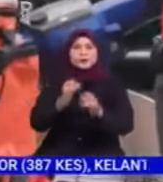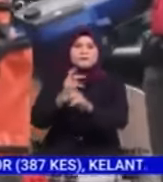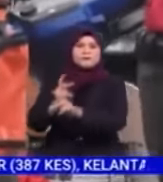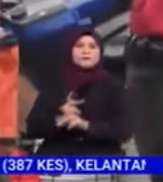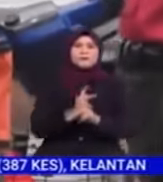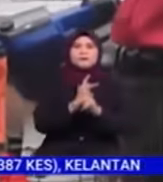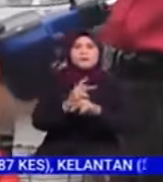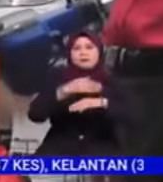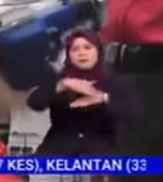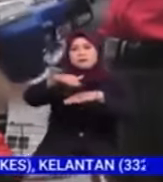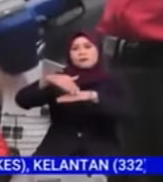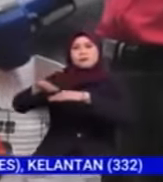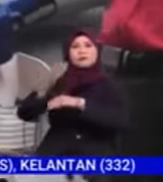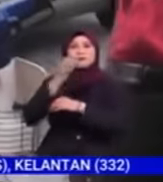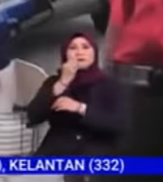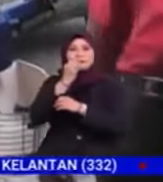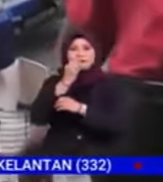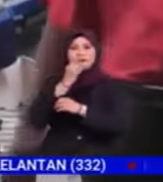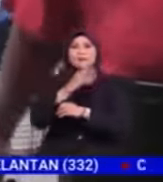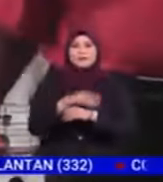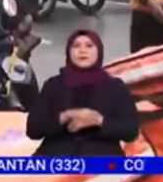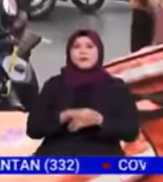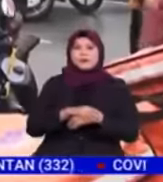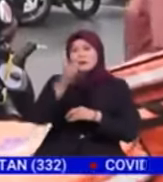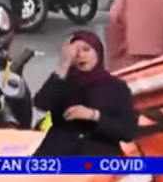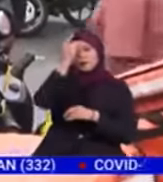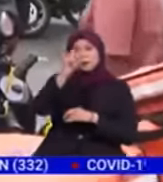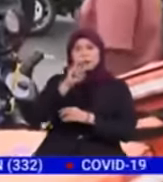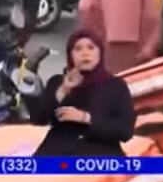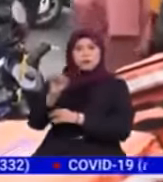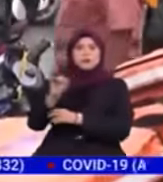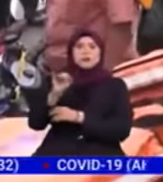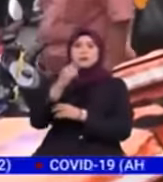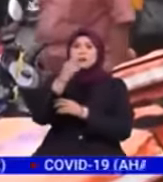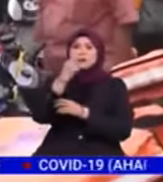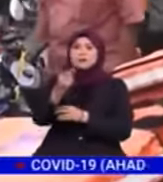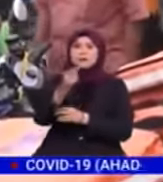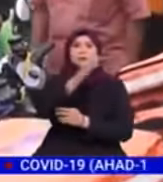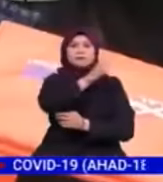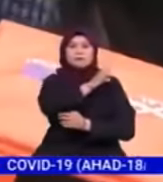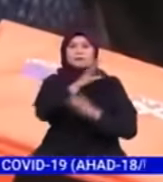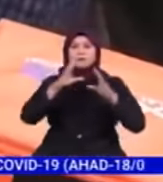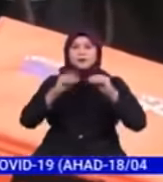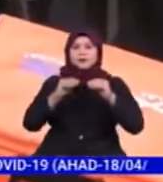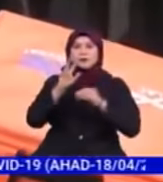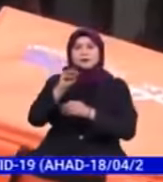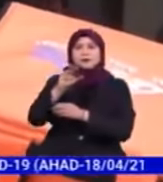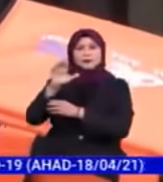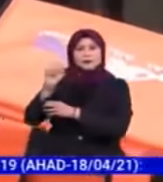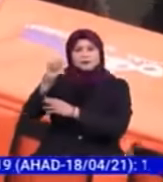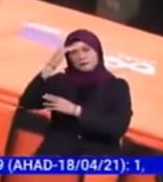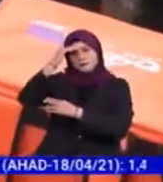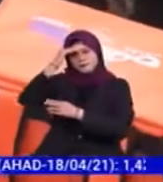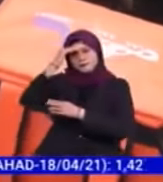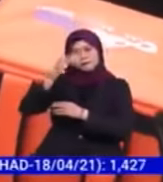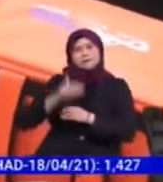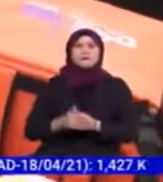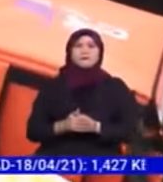Smash mengendalikan prepatan tersebut jatuh sudah tahu Wih berkata demikian selepas mempengaruhi Kamu sholat mcpe.com